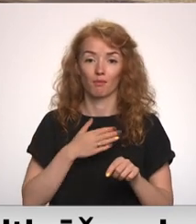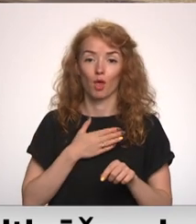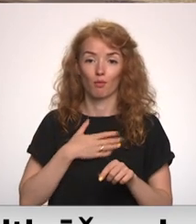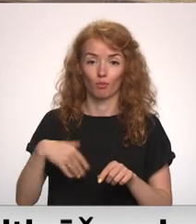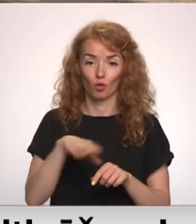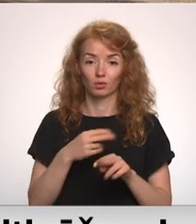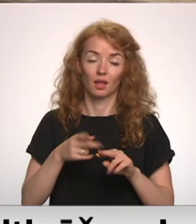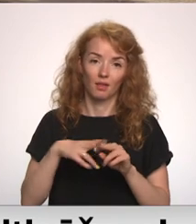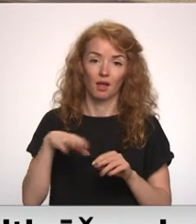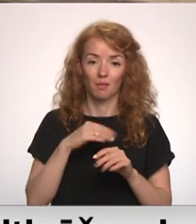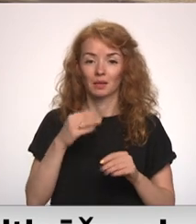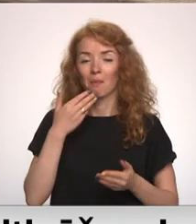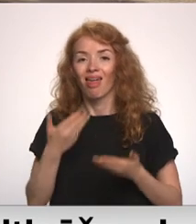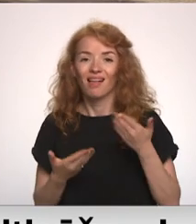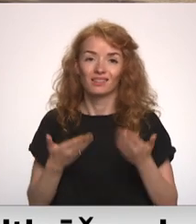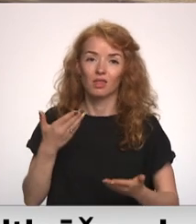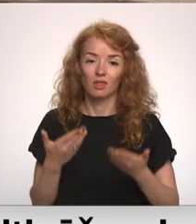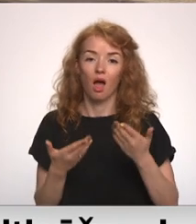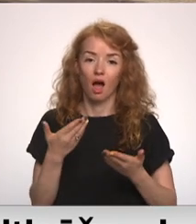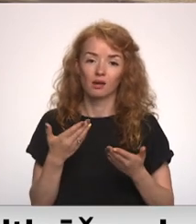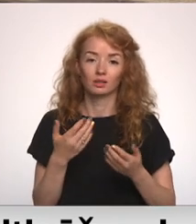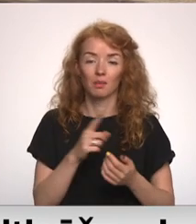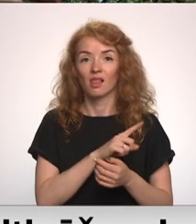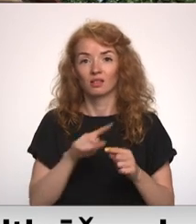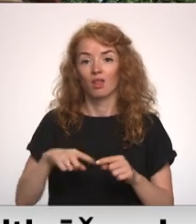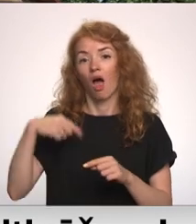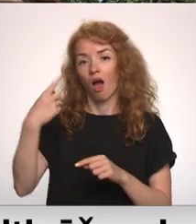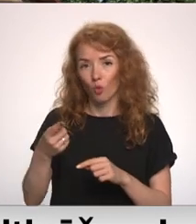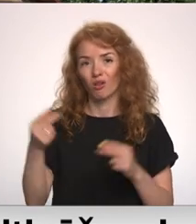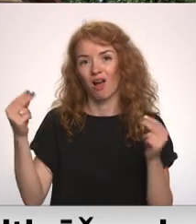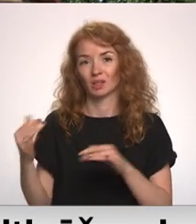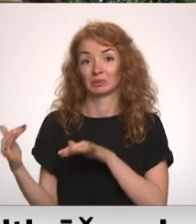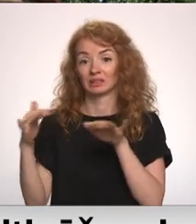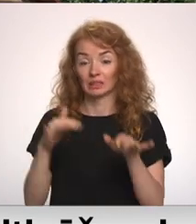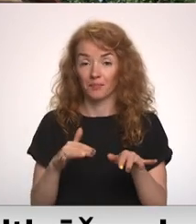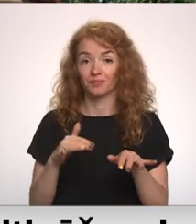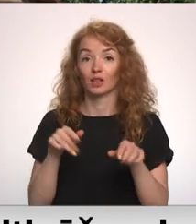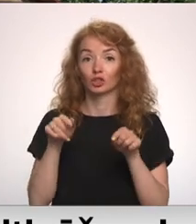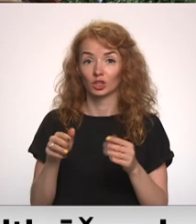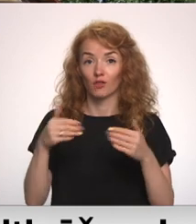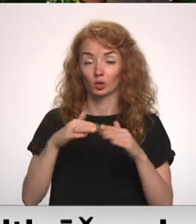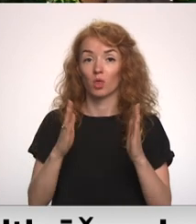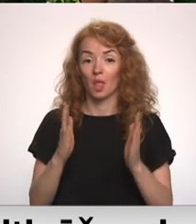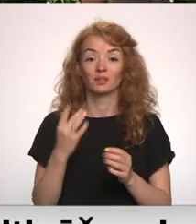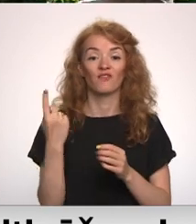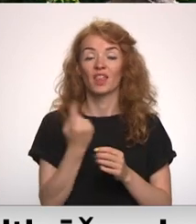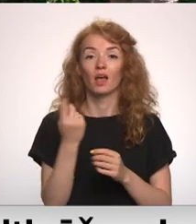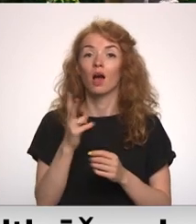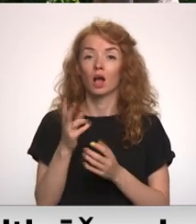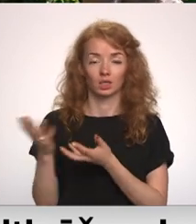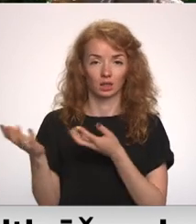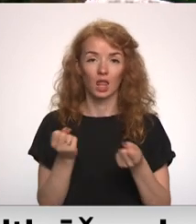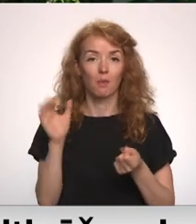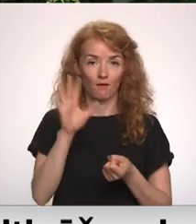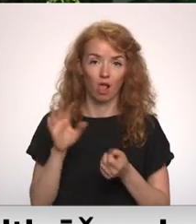atpakaļ, nu tad mēs tā mieginosim, kā es sakūtu, līdz nokušom kozam. Viesu nams Zaļā sala ir viens no tiem, kas līdz šim saņēma